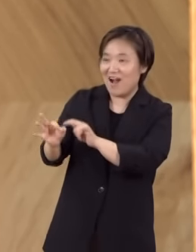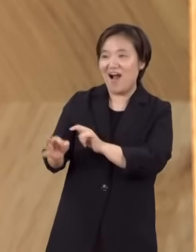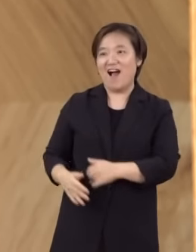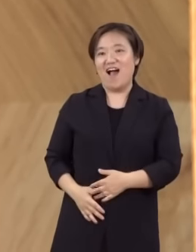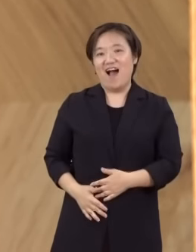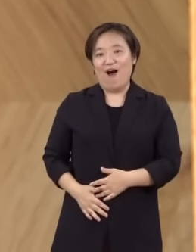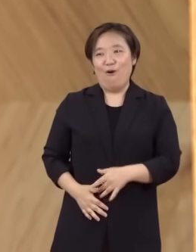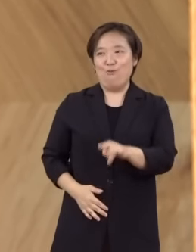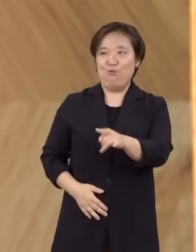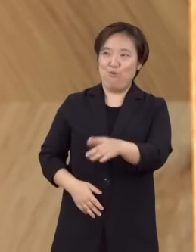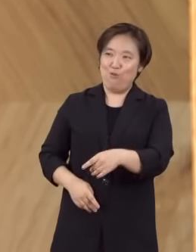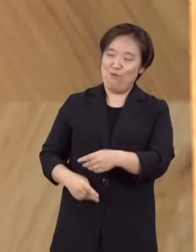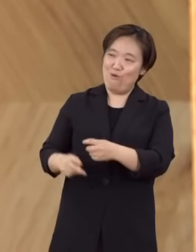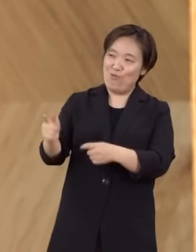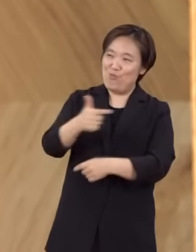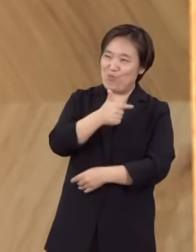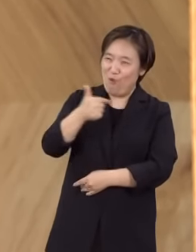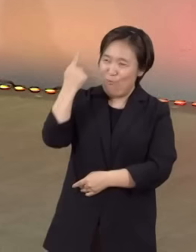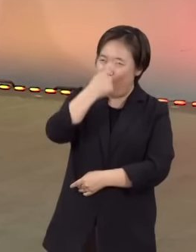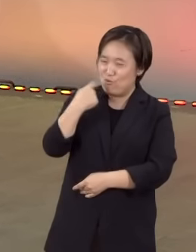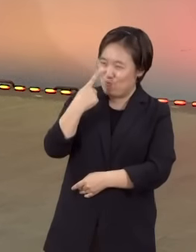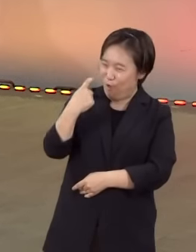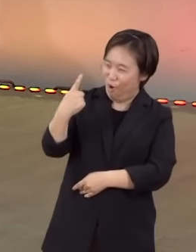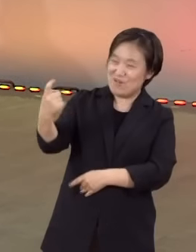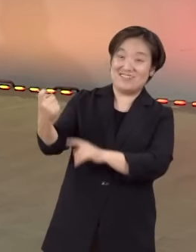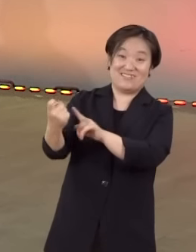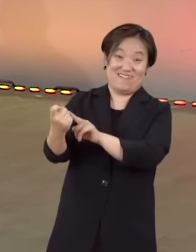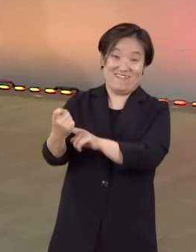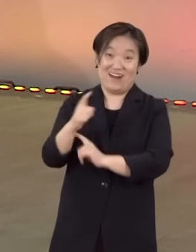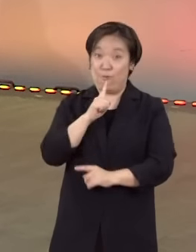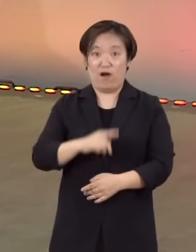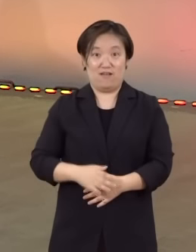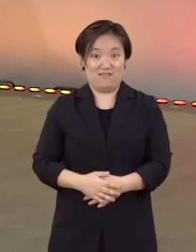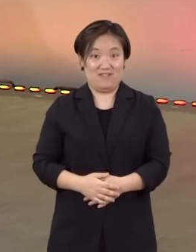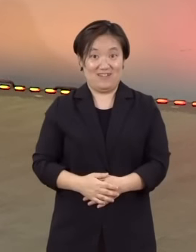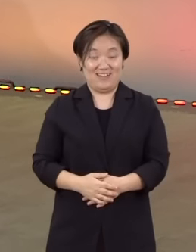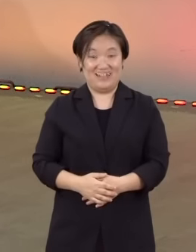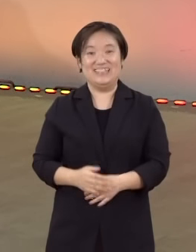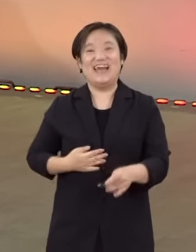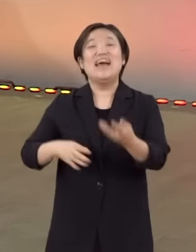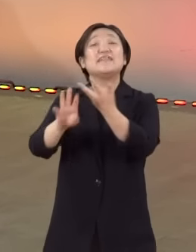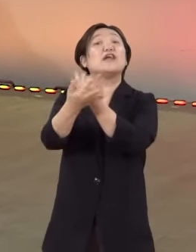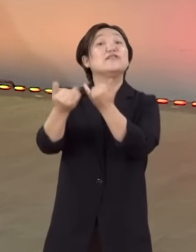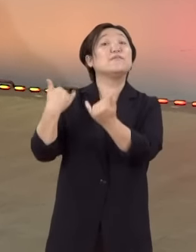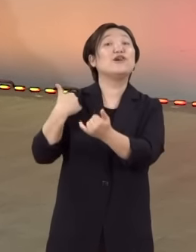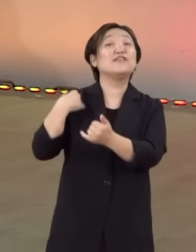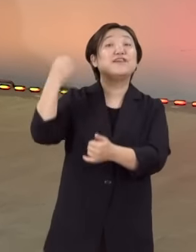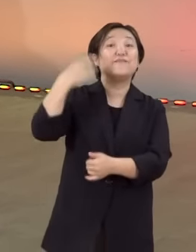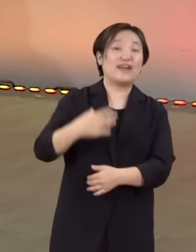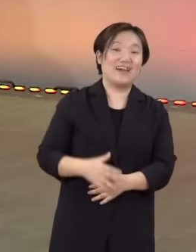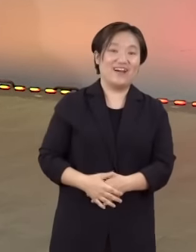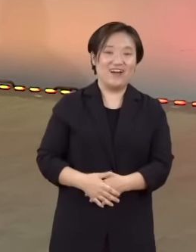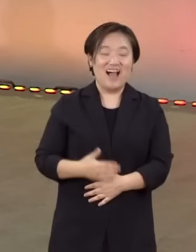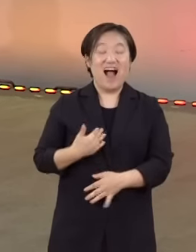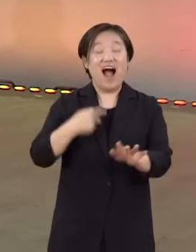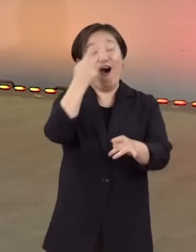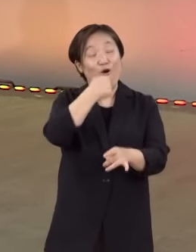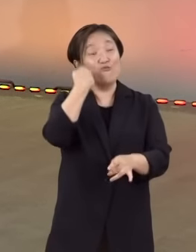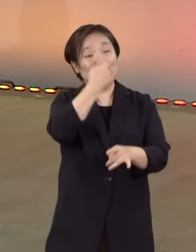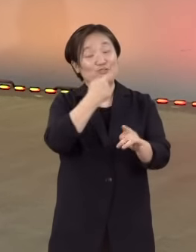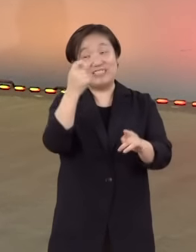따봉이라고 보내 주셨네요 사람들이 그래요 저 신물 볼면 훨씬 낫다고 그래서 제가 우스갯 소리로